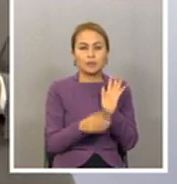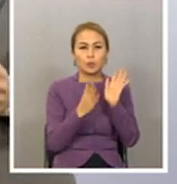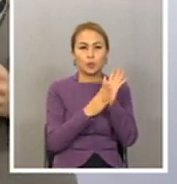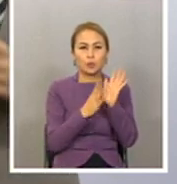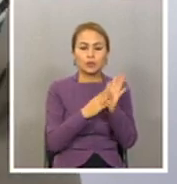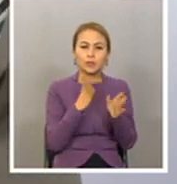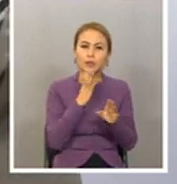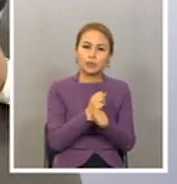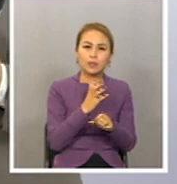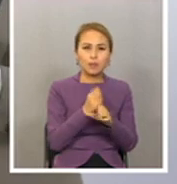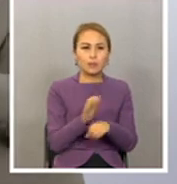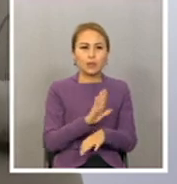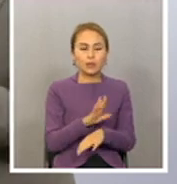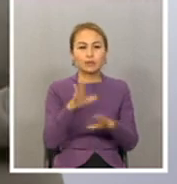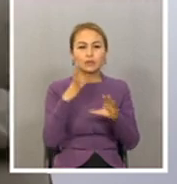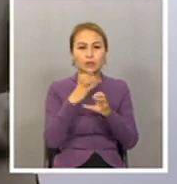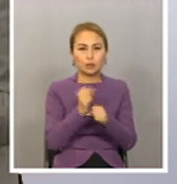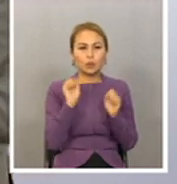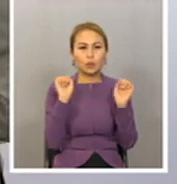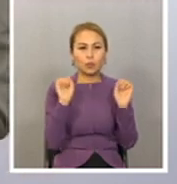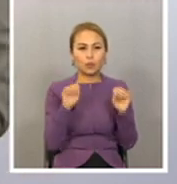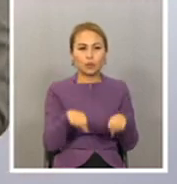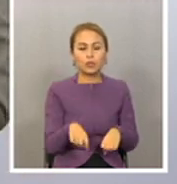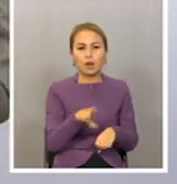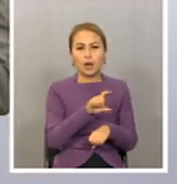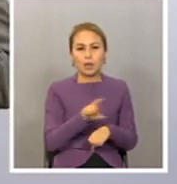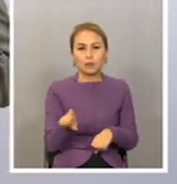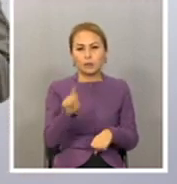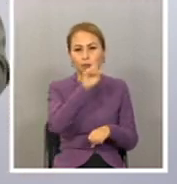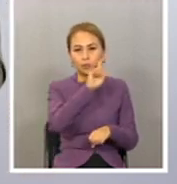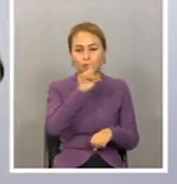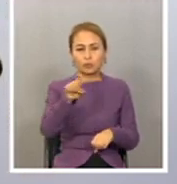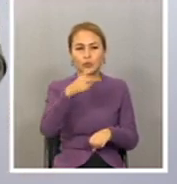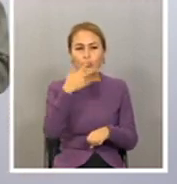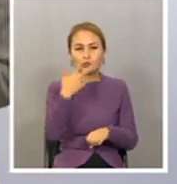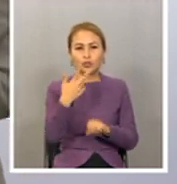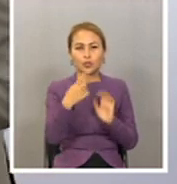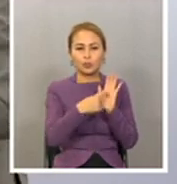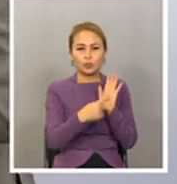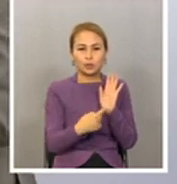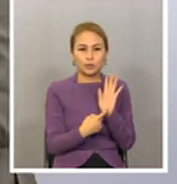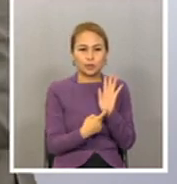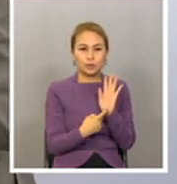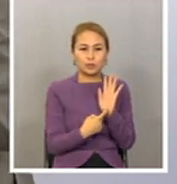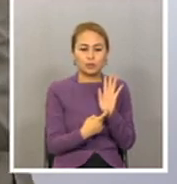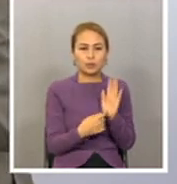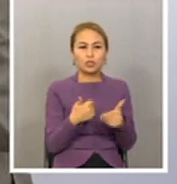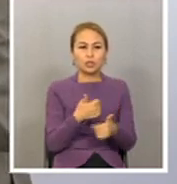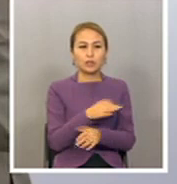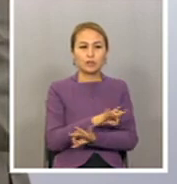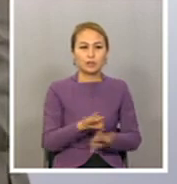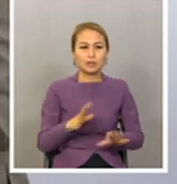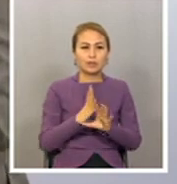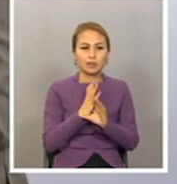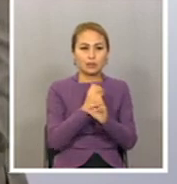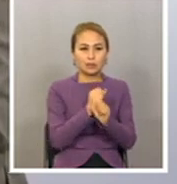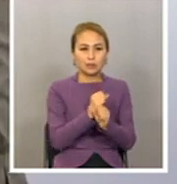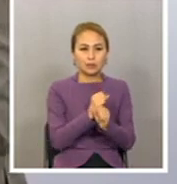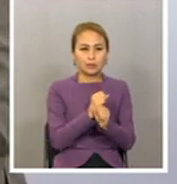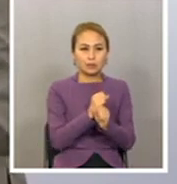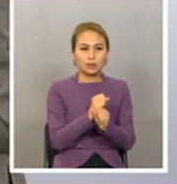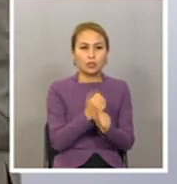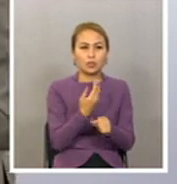ма? Қысқартуға болады, е? Алымында бөлімінде 3-ке бөлеміз. Жақсы, олай болса қысқартайық.